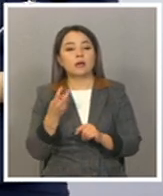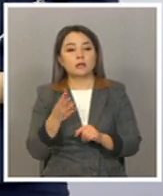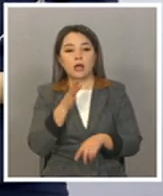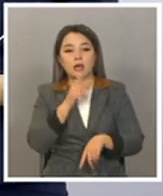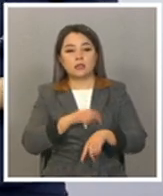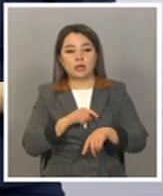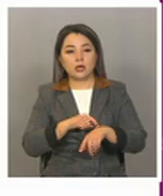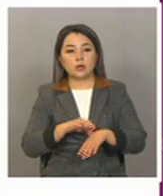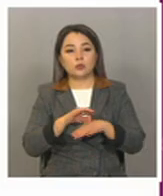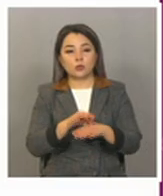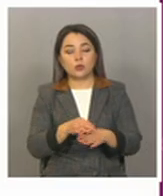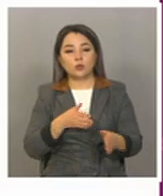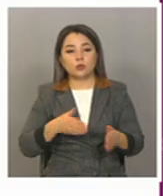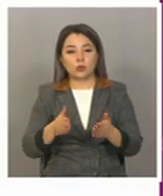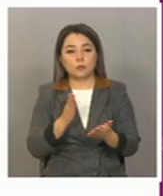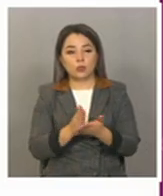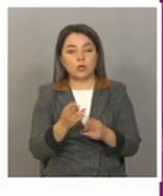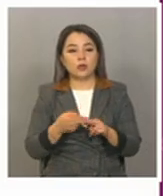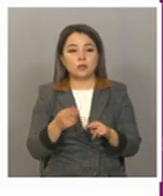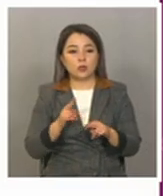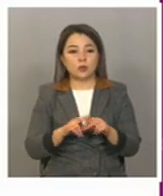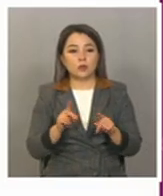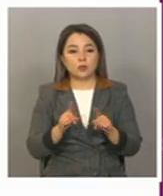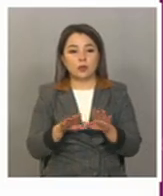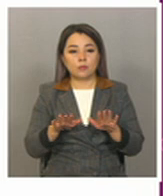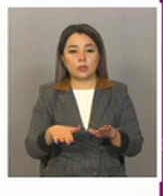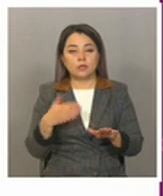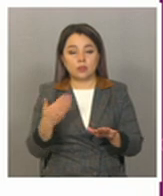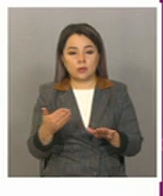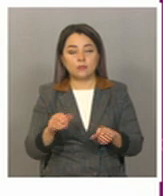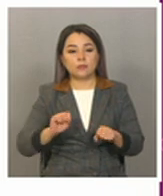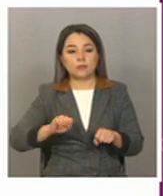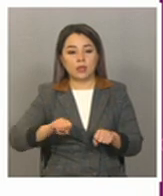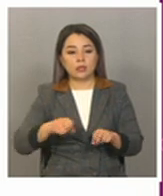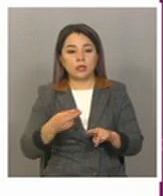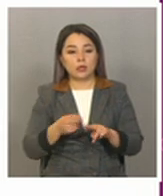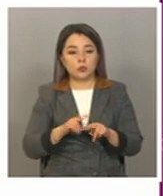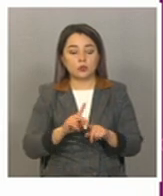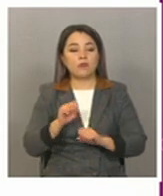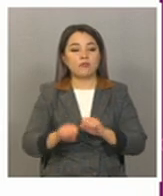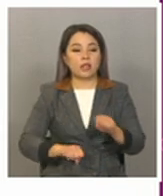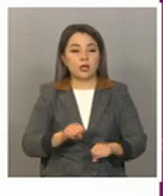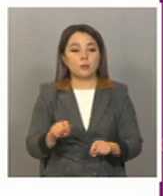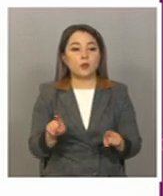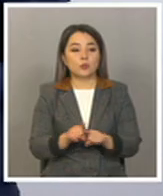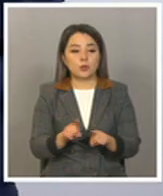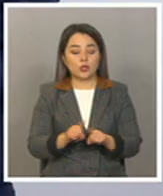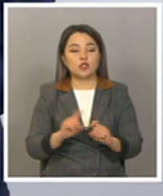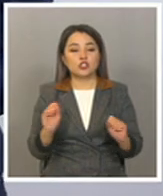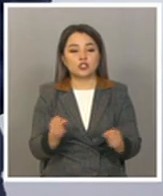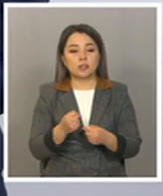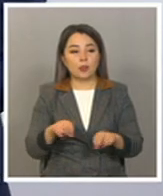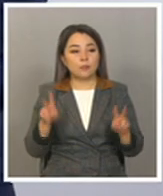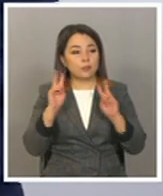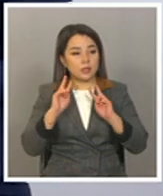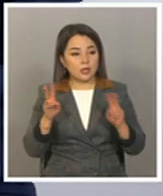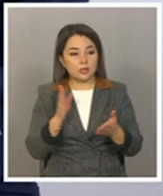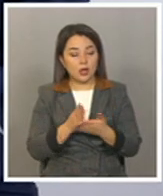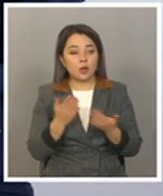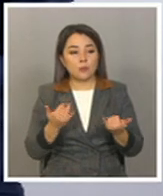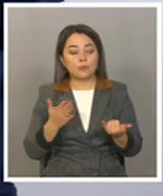жол жүрген. Бұл жерде бізге мотоциклшінде және велосипедшінде жылдамдықтары белгісіз. Ендеше